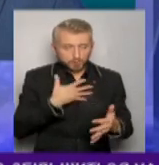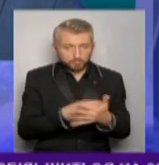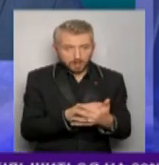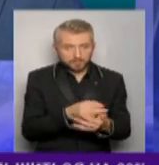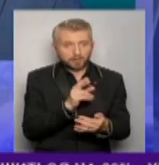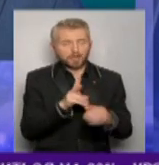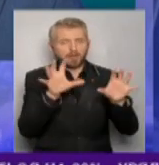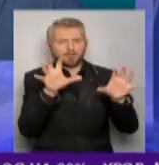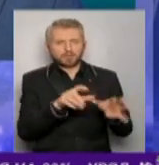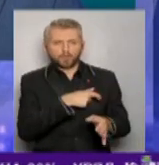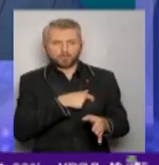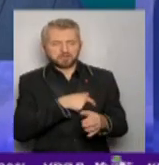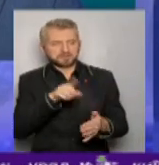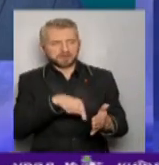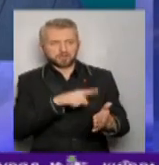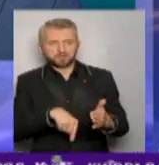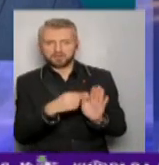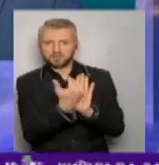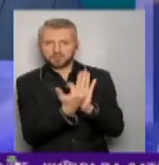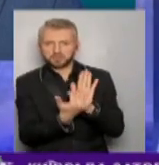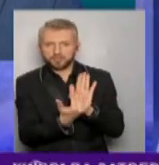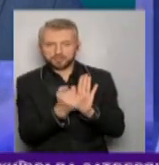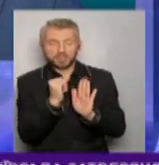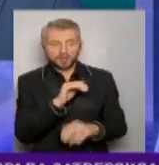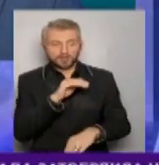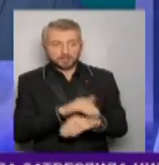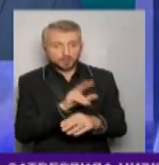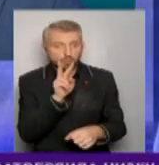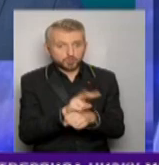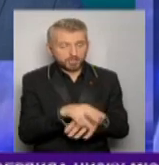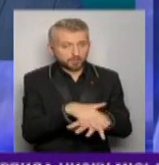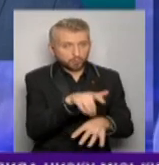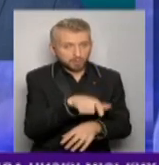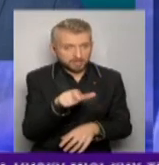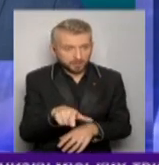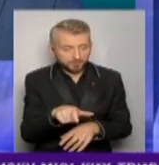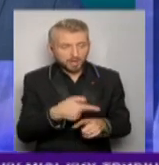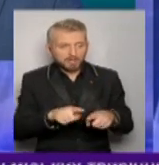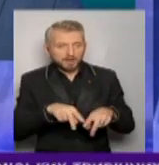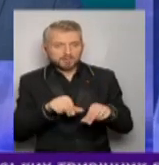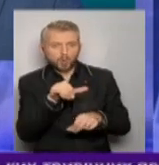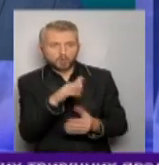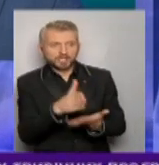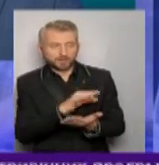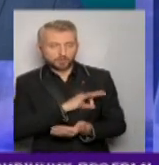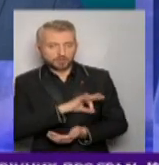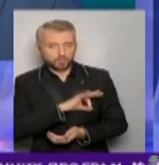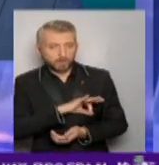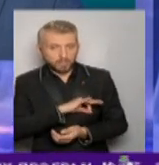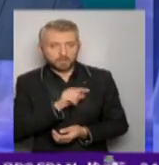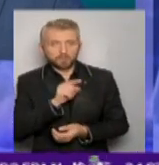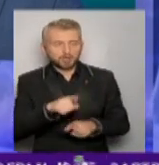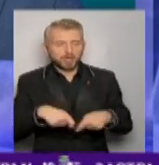як законодавець скасував цю норму і фактично обдурив громадян. І от ця земля у них є у користуванні, вона